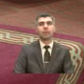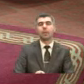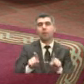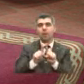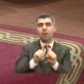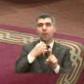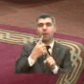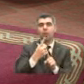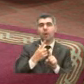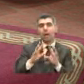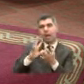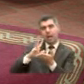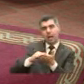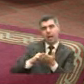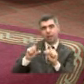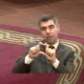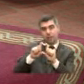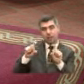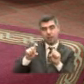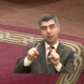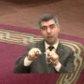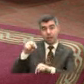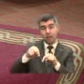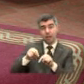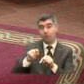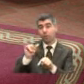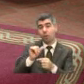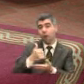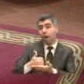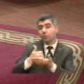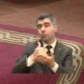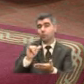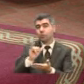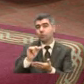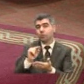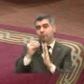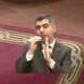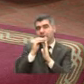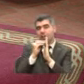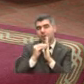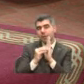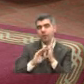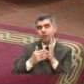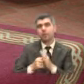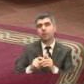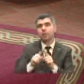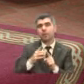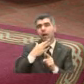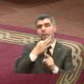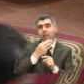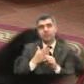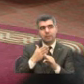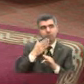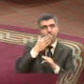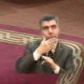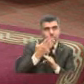هاد البطاقة راه كتعطي واحد المجموعة ديال الامتيازات، ومجموعة كذلك ديال الولوج إلى بعض الخدمات.